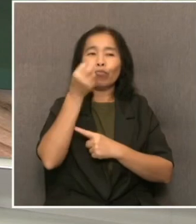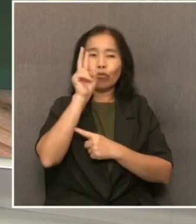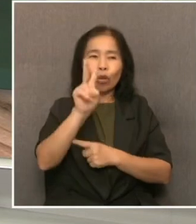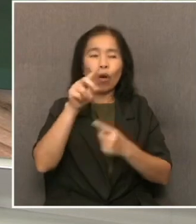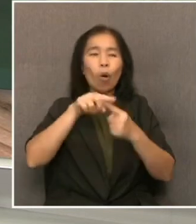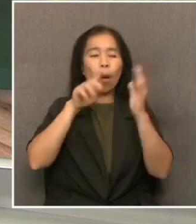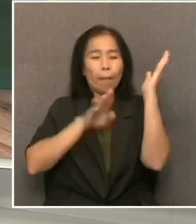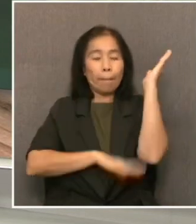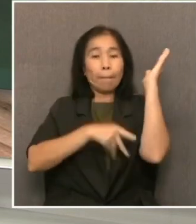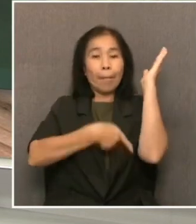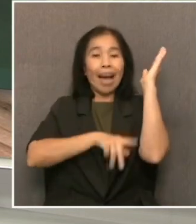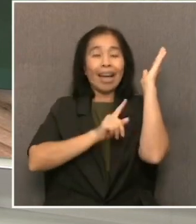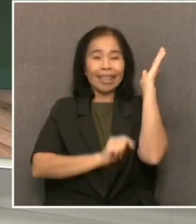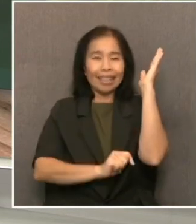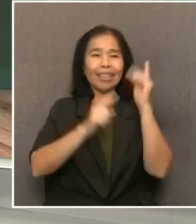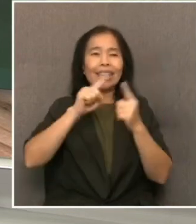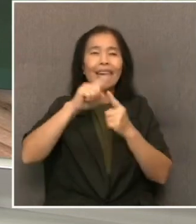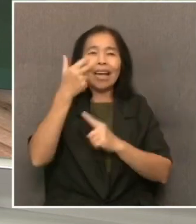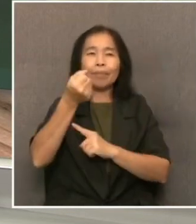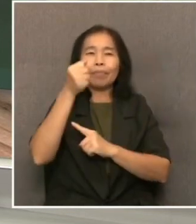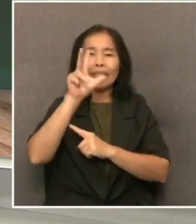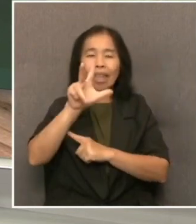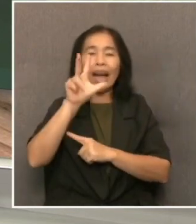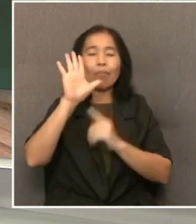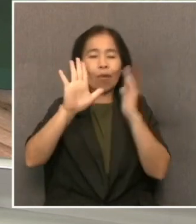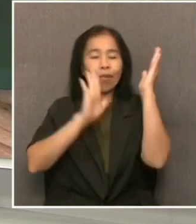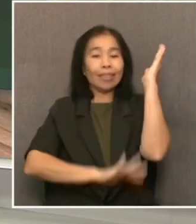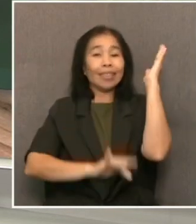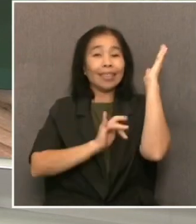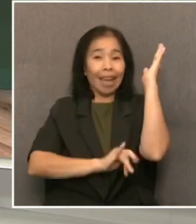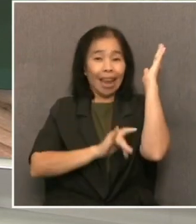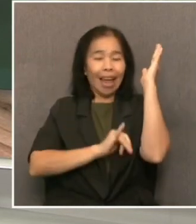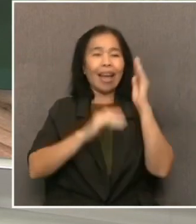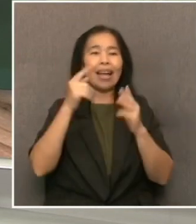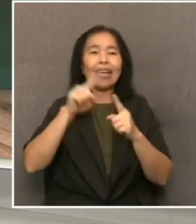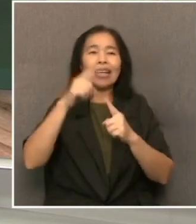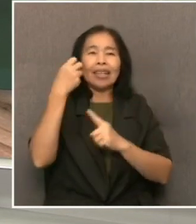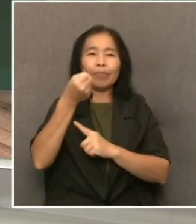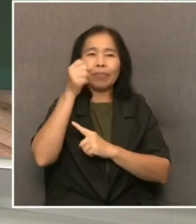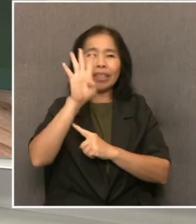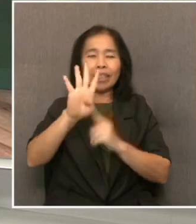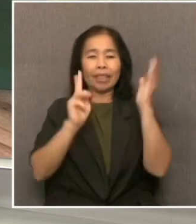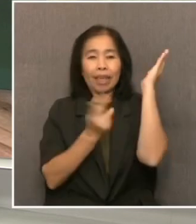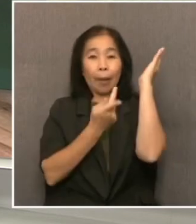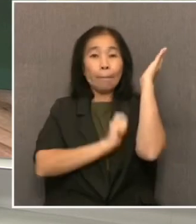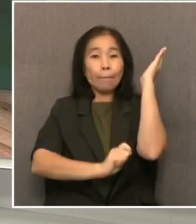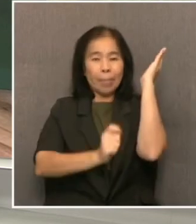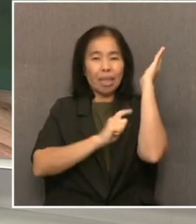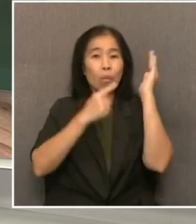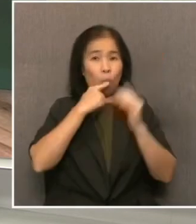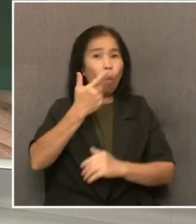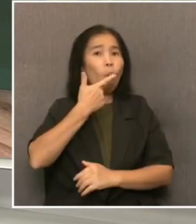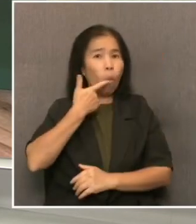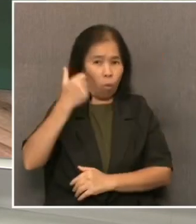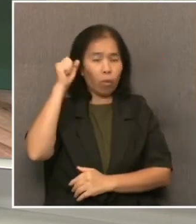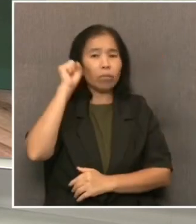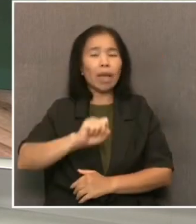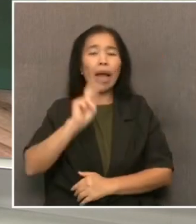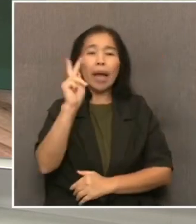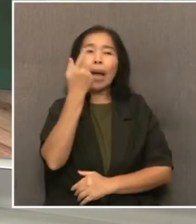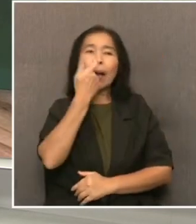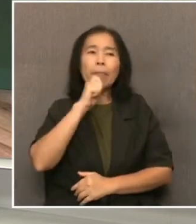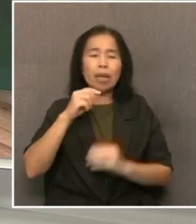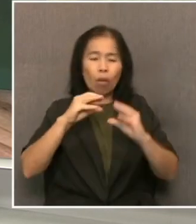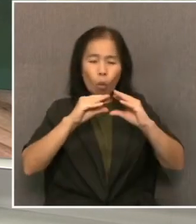ปัตตานีนะคะหรือจะเป็นพันธุ์เสด็ดน้ำจังหวัดยะลาทะเลหอยจังหวัดกระบี่เขาก็ว่าอร่อยคุณผู้ชมเนื้อทุเรียนเนี่ยจะ